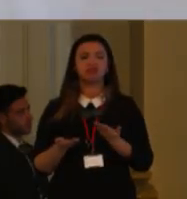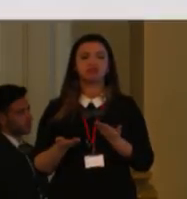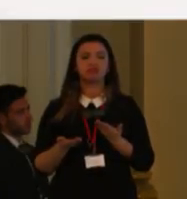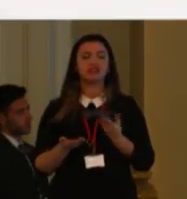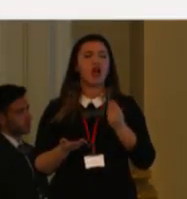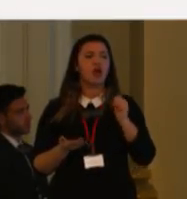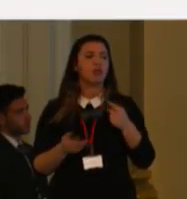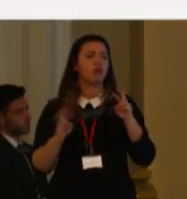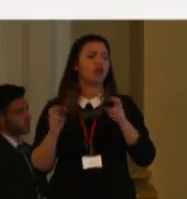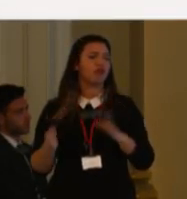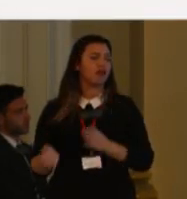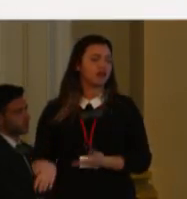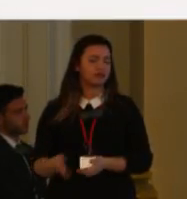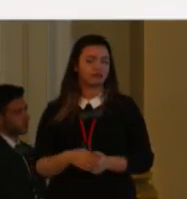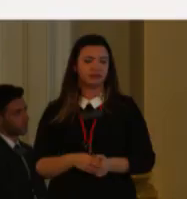konu değiştirdim.